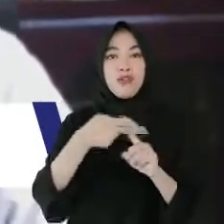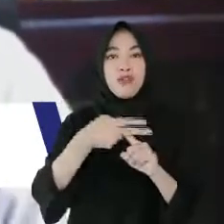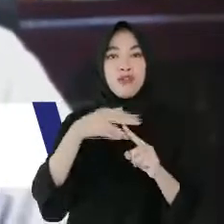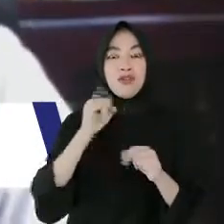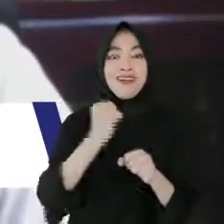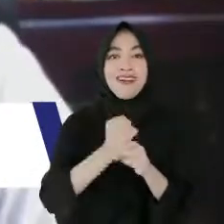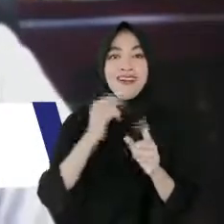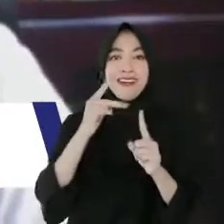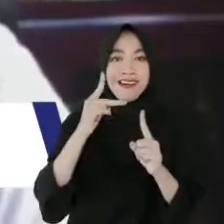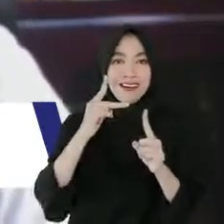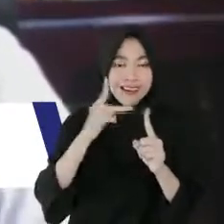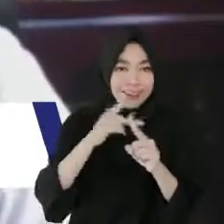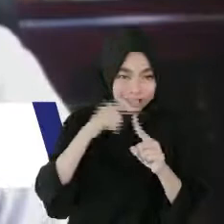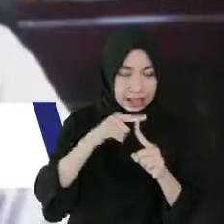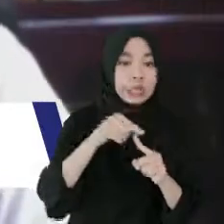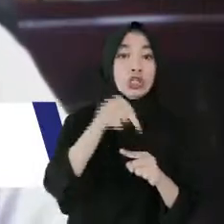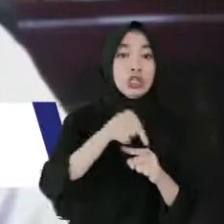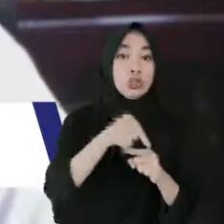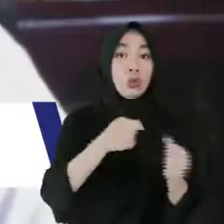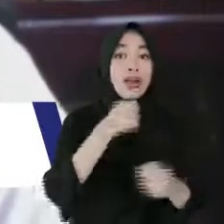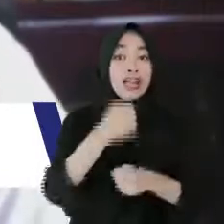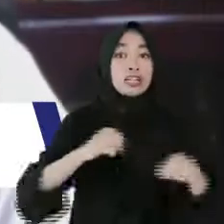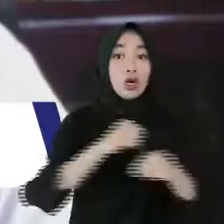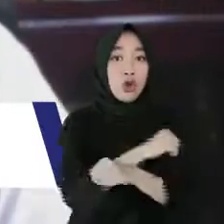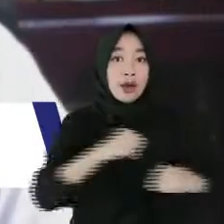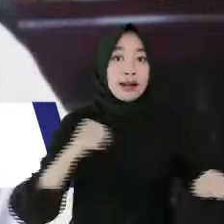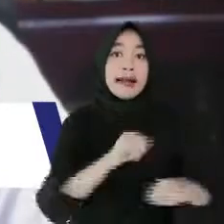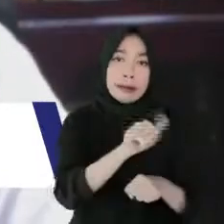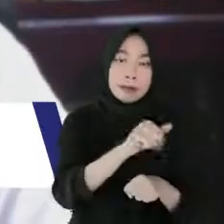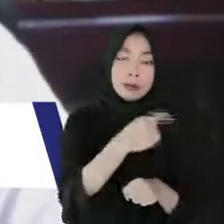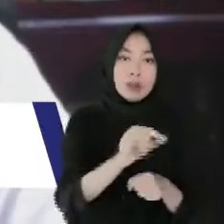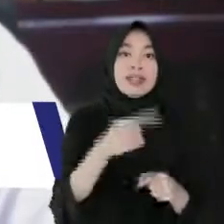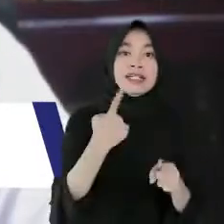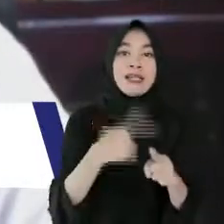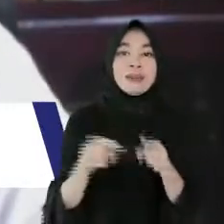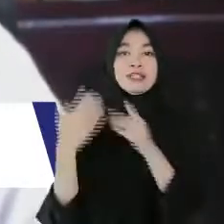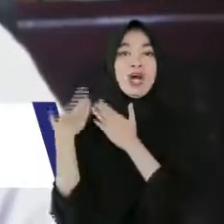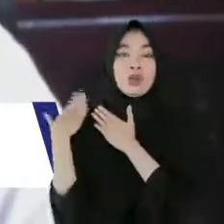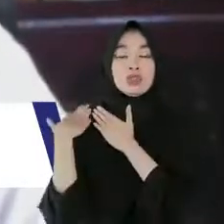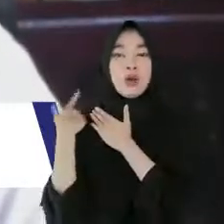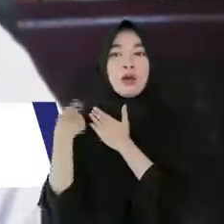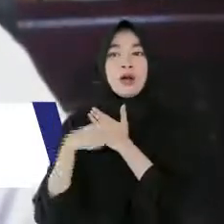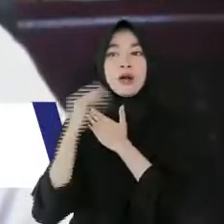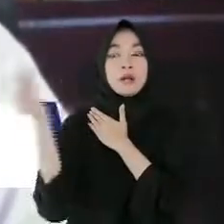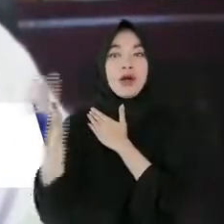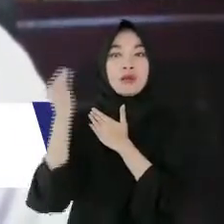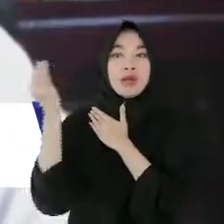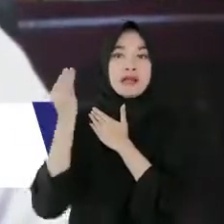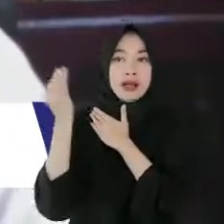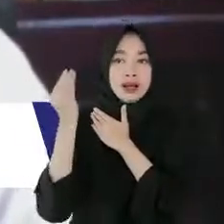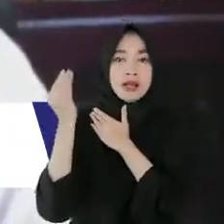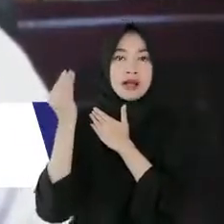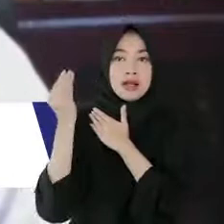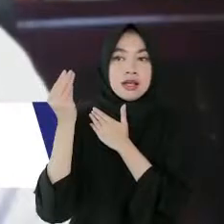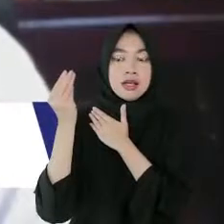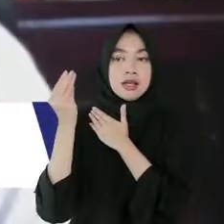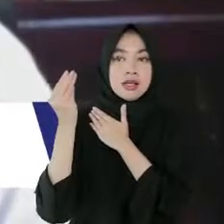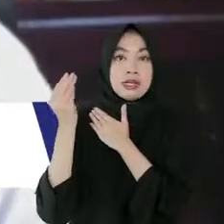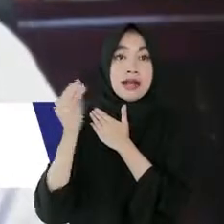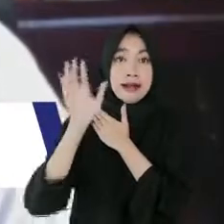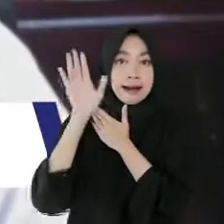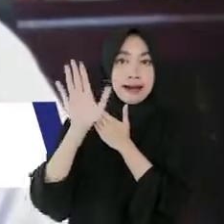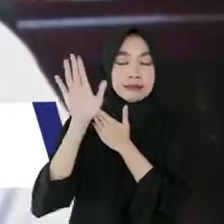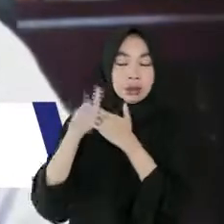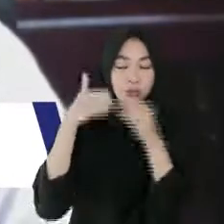dan Ekonomi kreatif Jadi kalau boleh banyak kami sampaikan mungkin babi sana nanti suatu saat ada